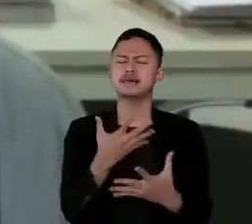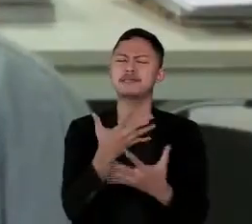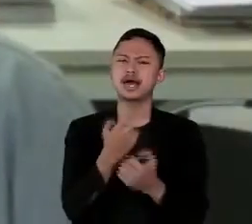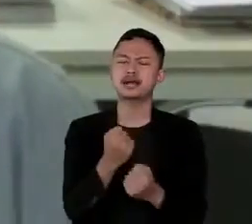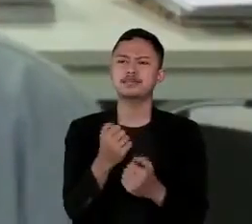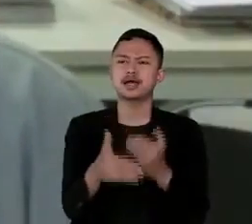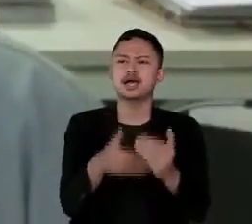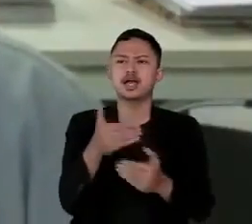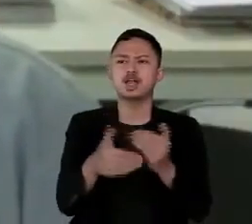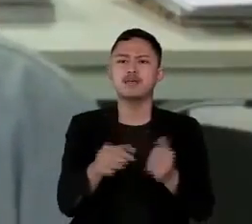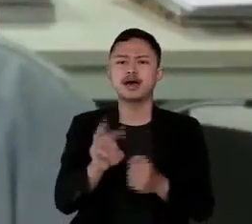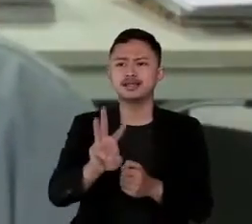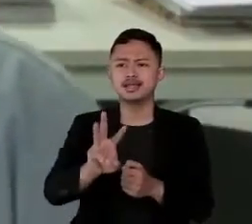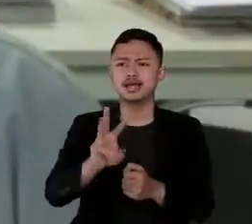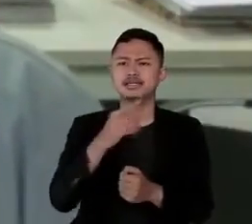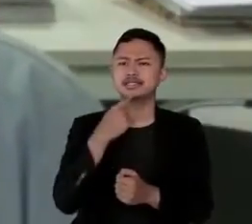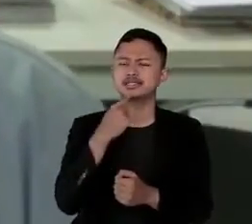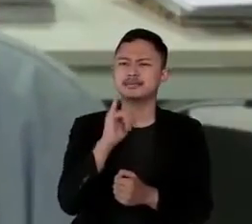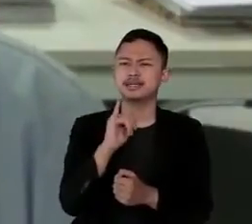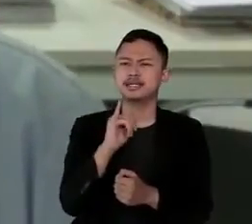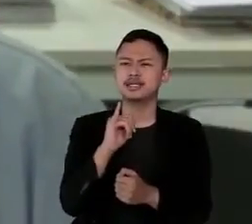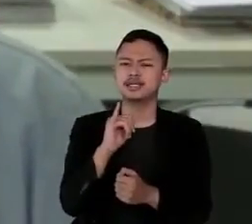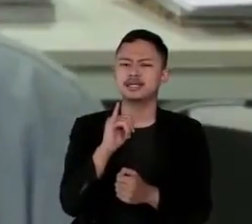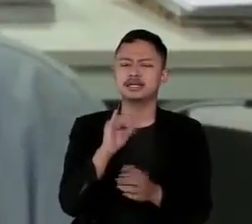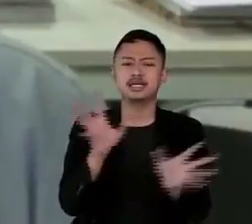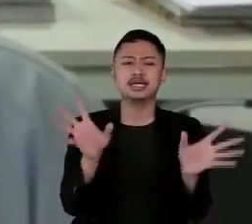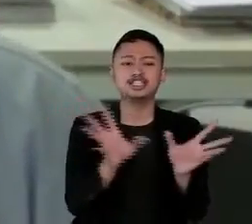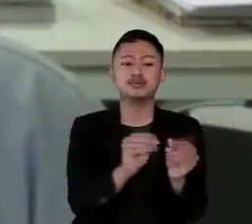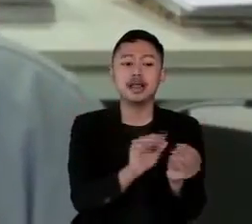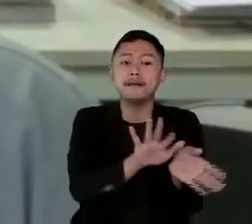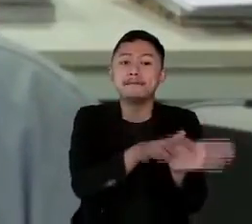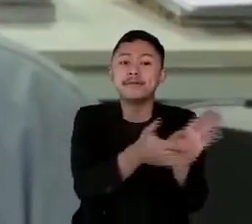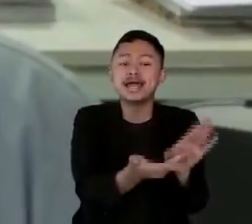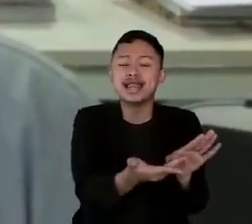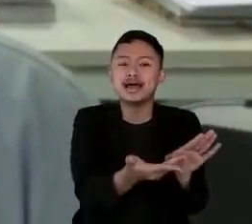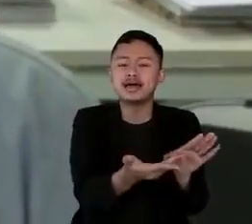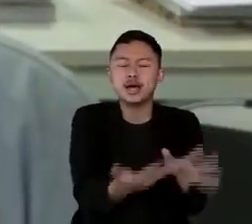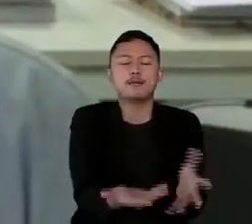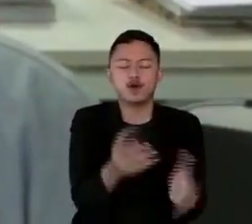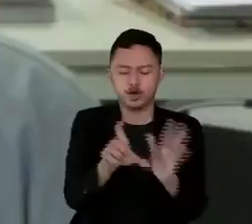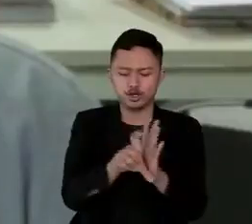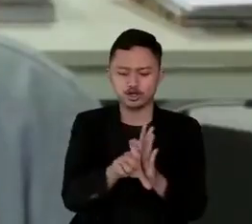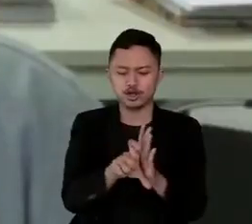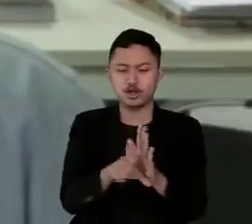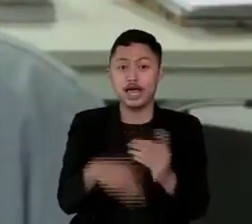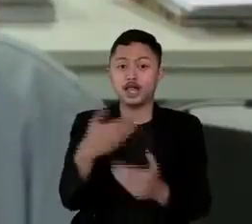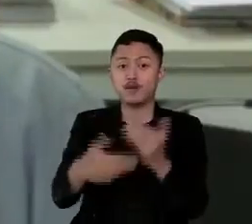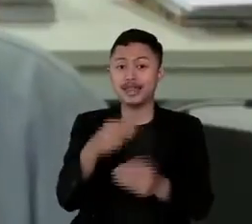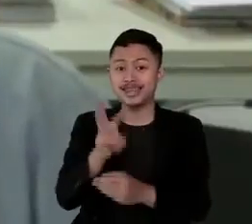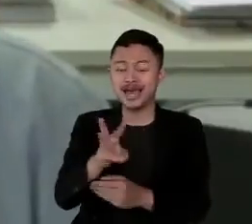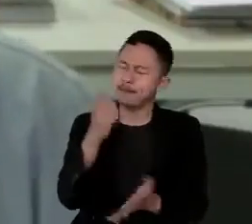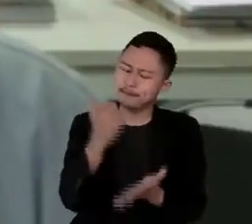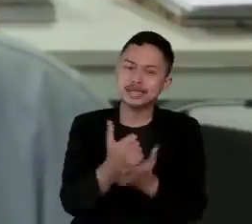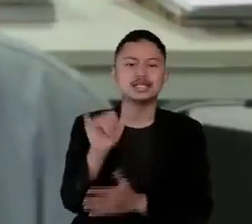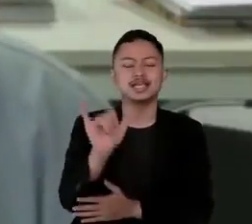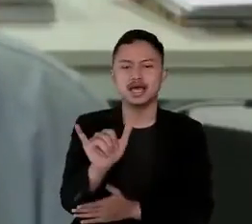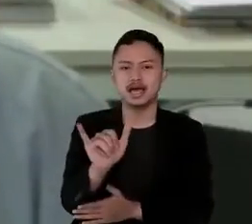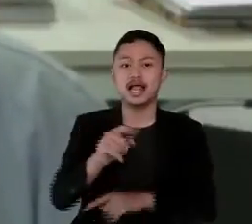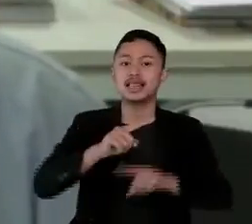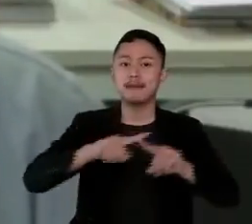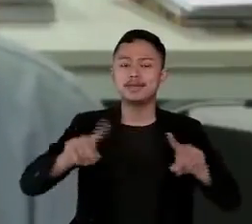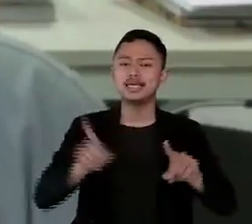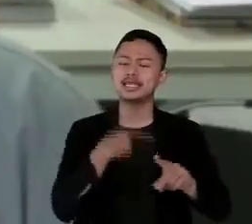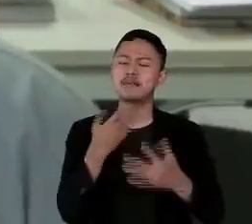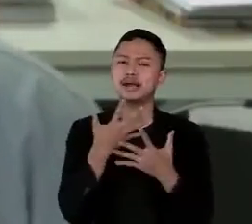ada gelombang ketiga lagi untuk jumlah orang yang masuk rumah sakit sehingga Rumah Sakit pola A dan orang yang ingat